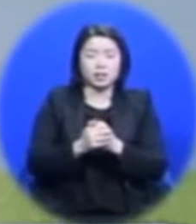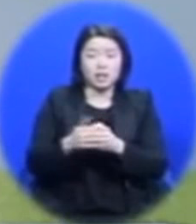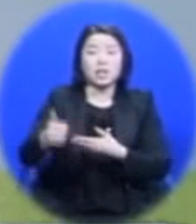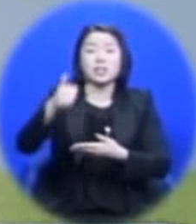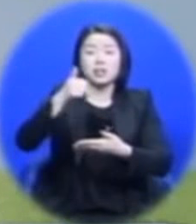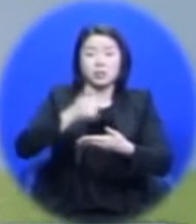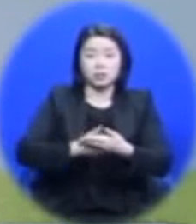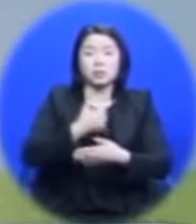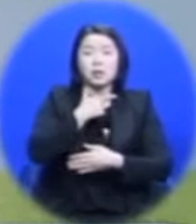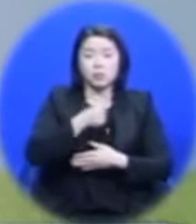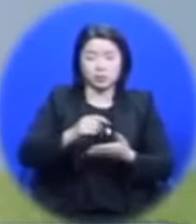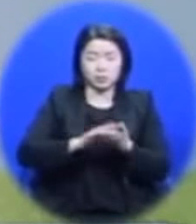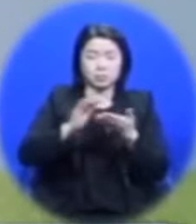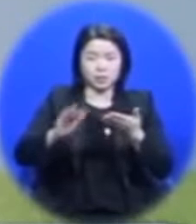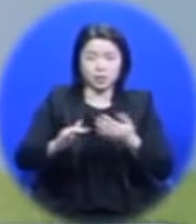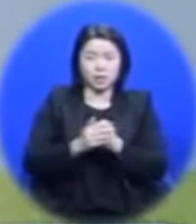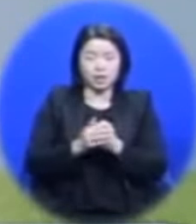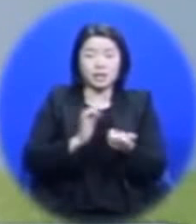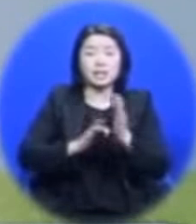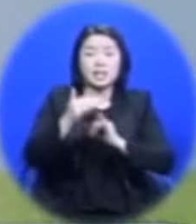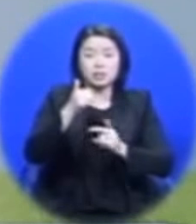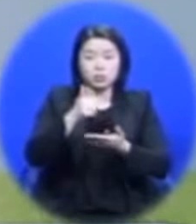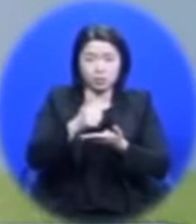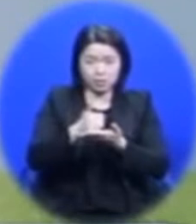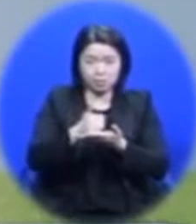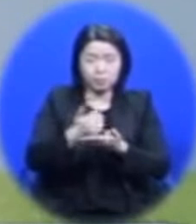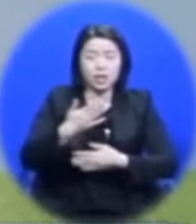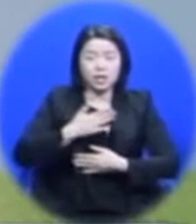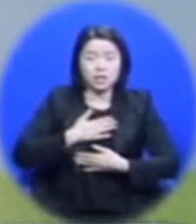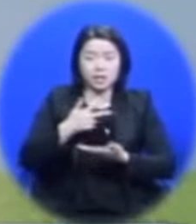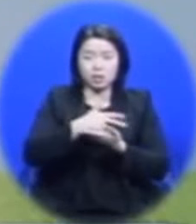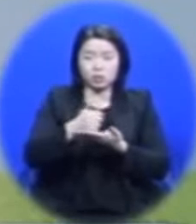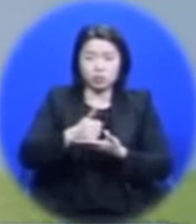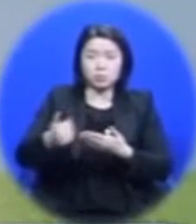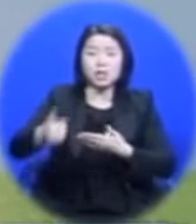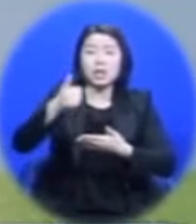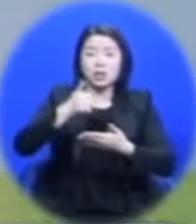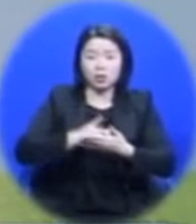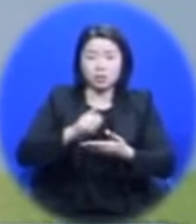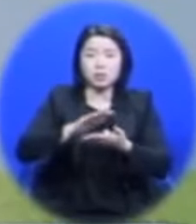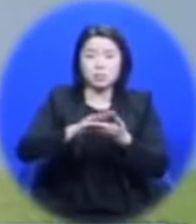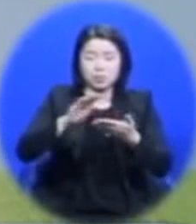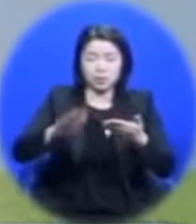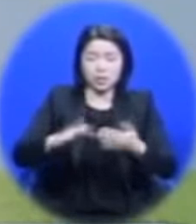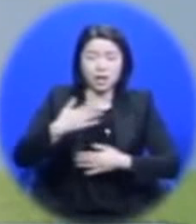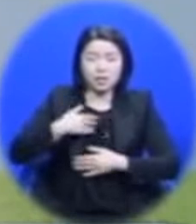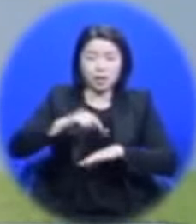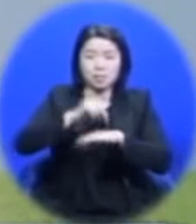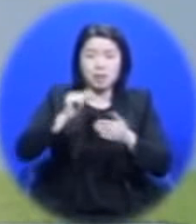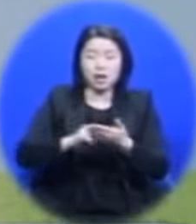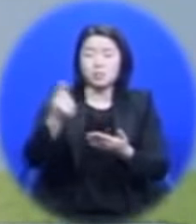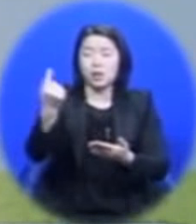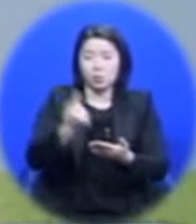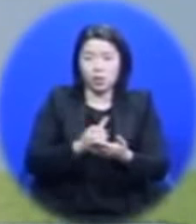영접하고 싶습니다. 예수님, 제가 주님을 영접합니다. 내 마음에